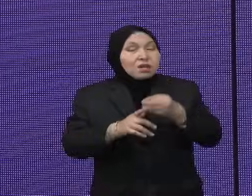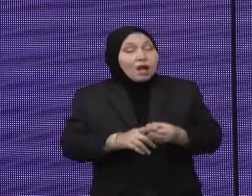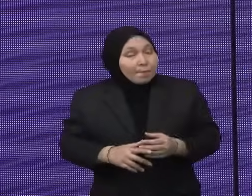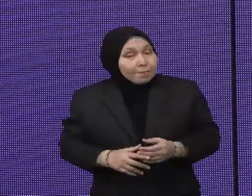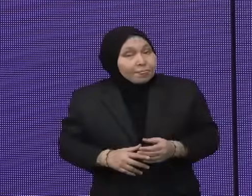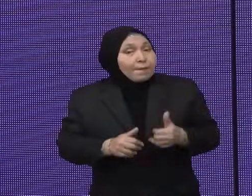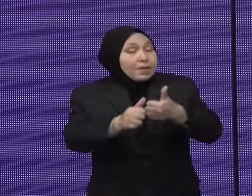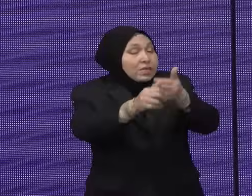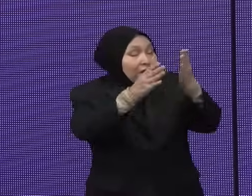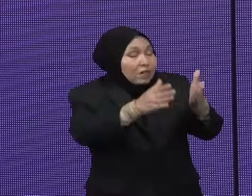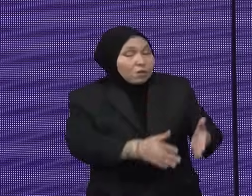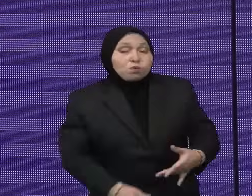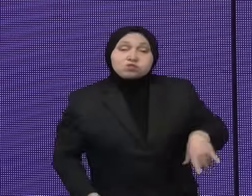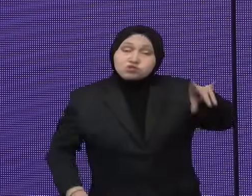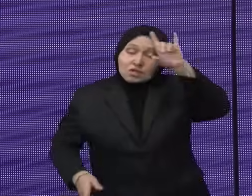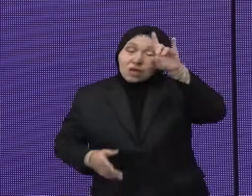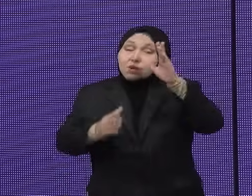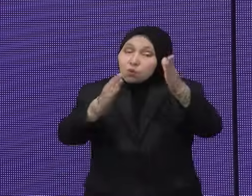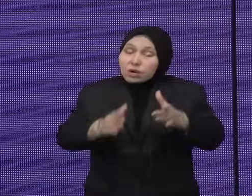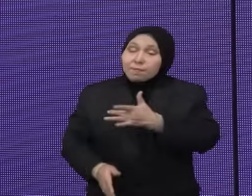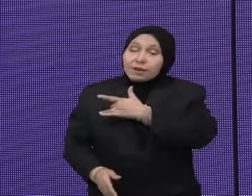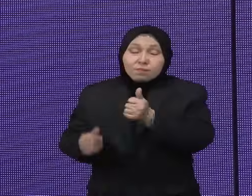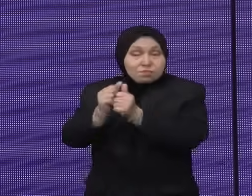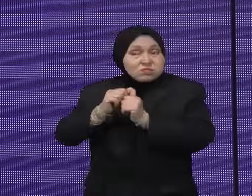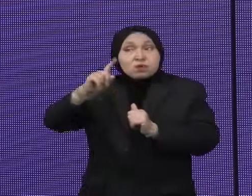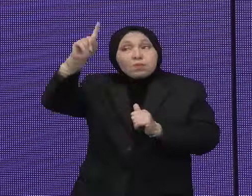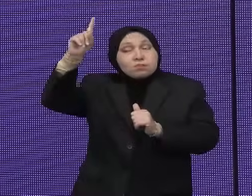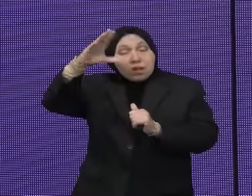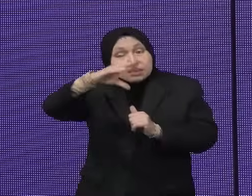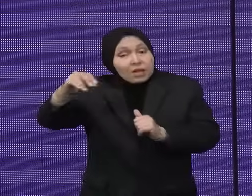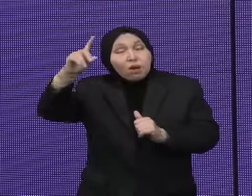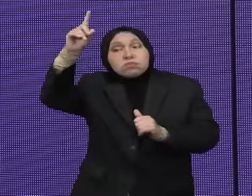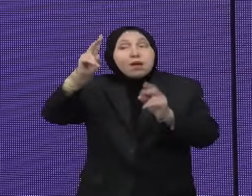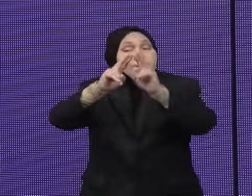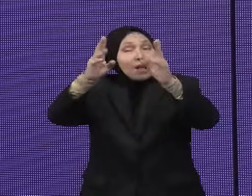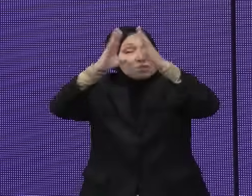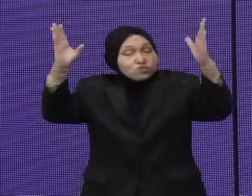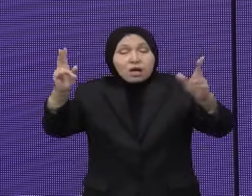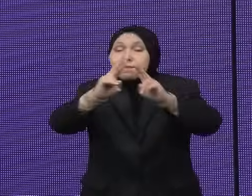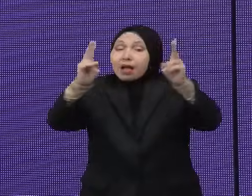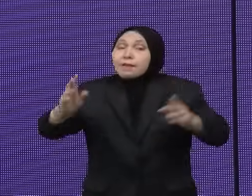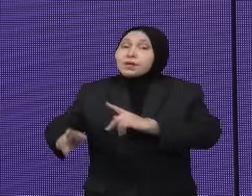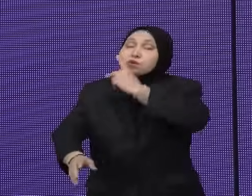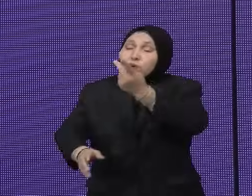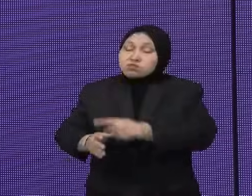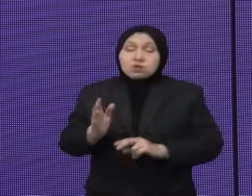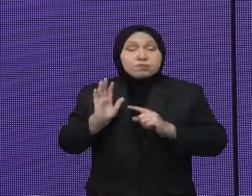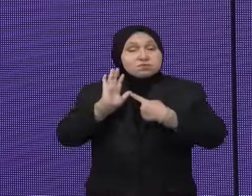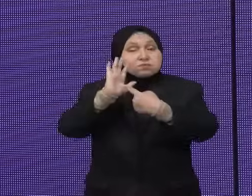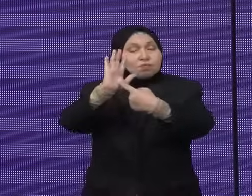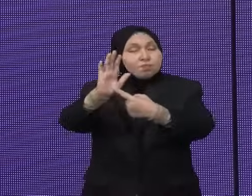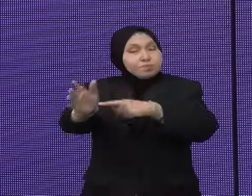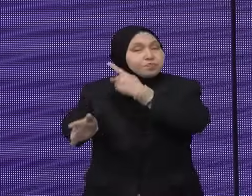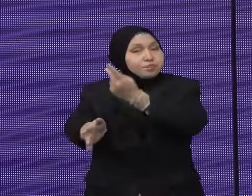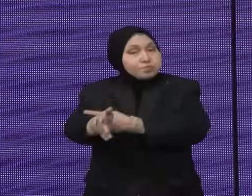syaitan, nak menceritakan bahawa orang beriman ini bersama Allah dan Allah ini maha besar, maha berkuasa, melambangkan